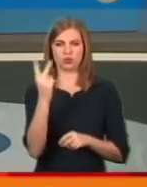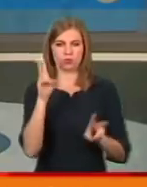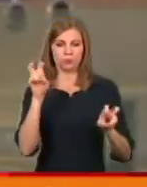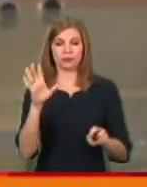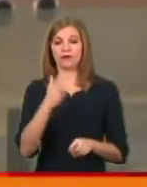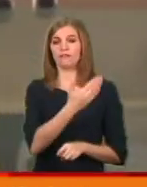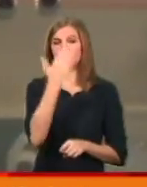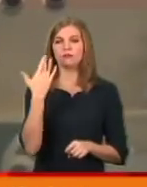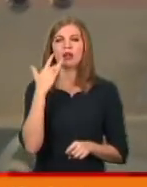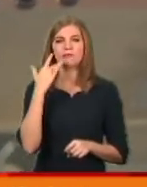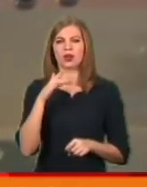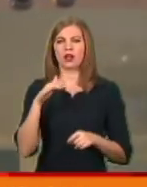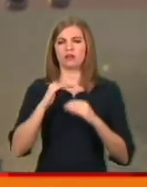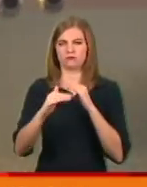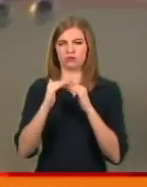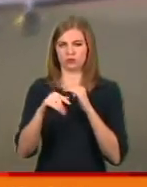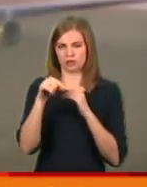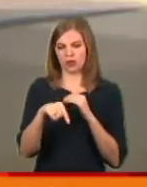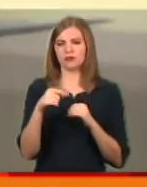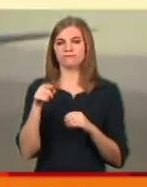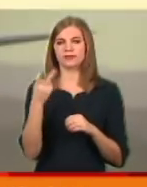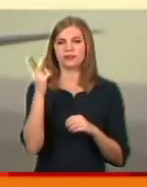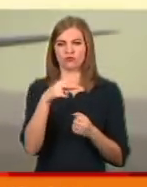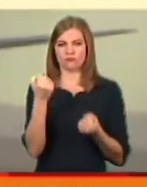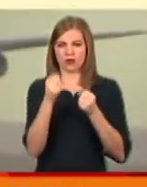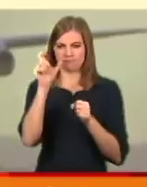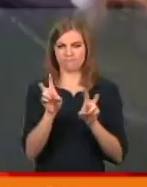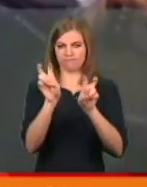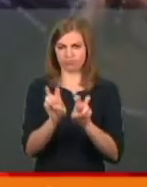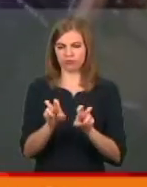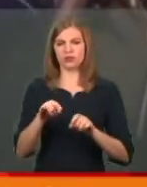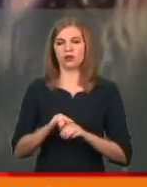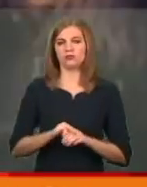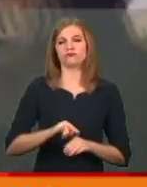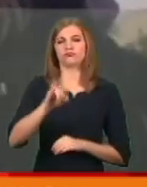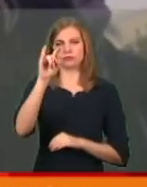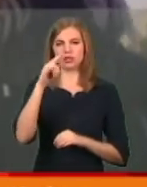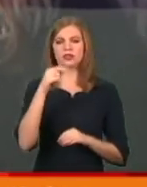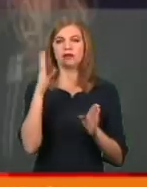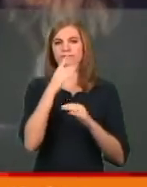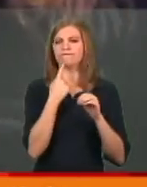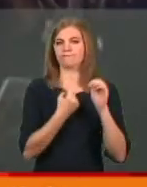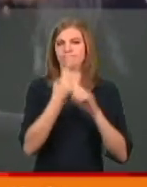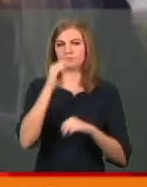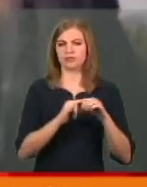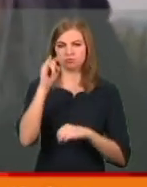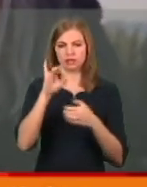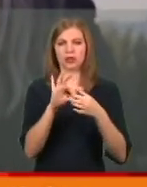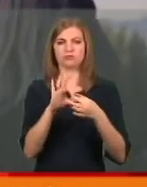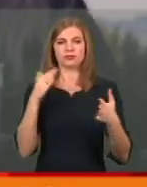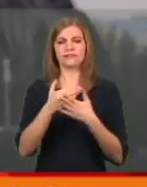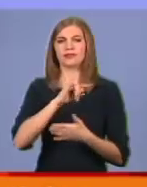В небі над американською пустелею Мохаве апарат з двома пілотами на облавку піднявся у верхні шари атмосфери, від'єднався